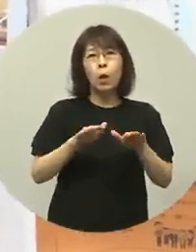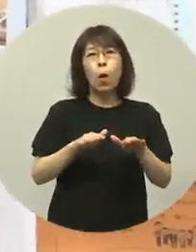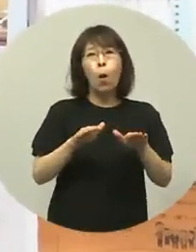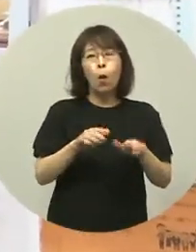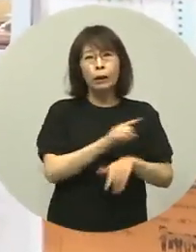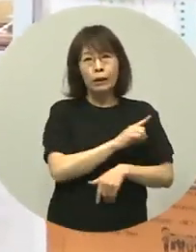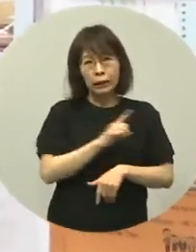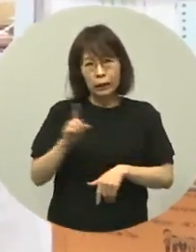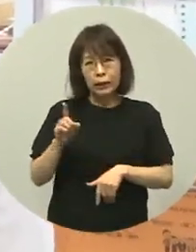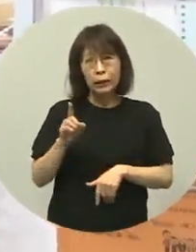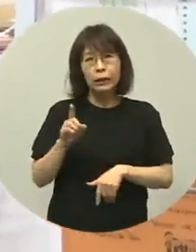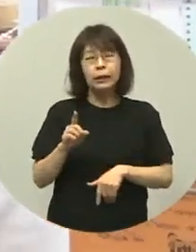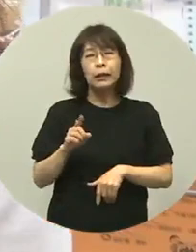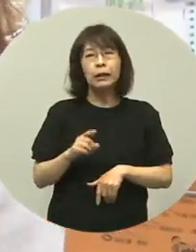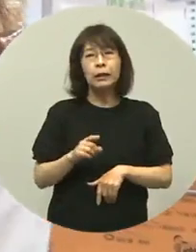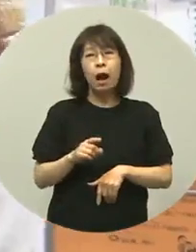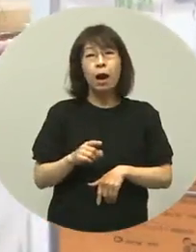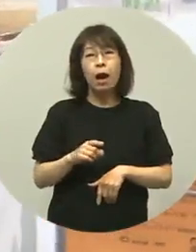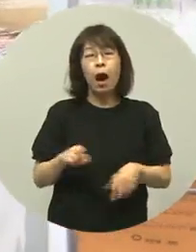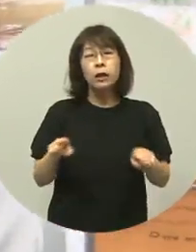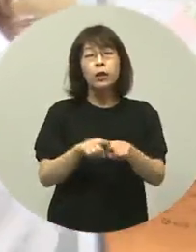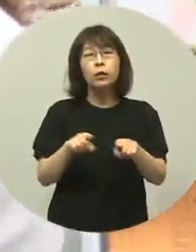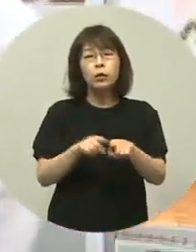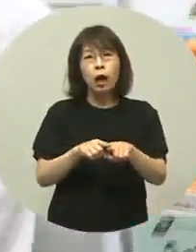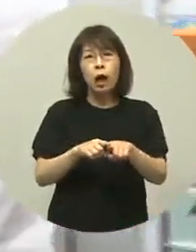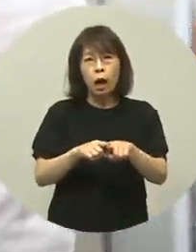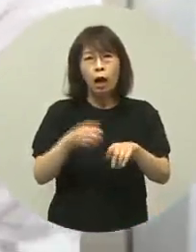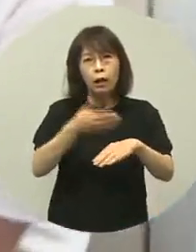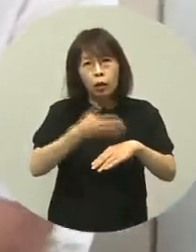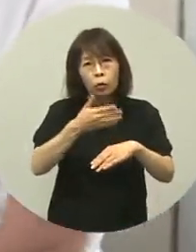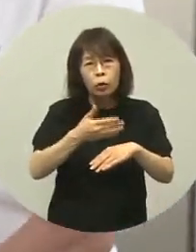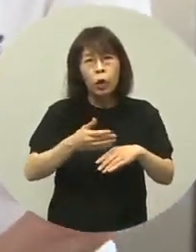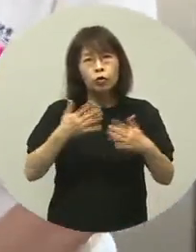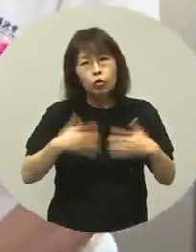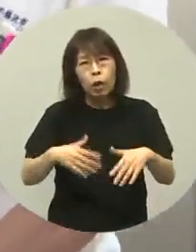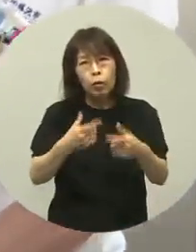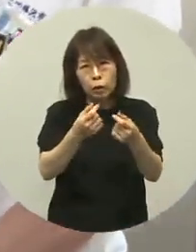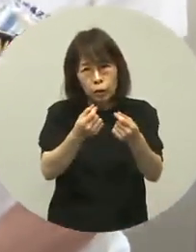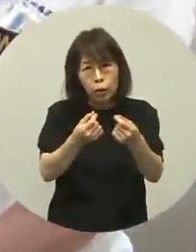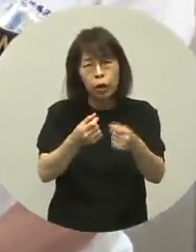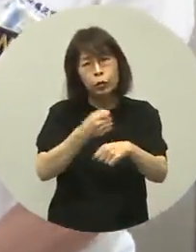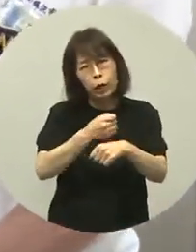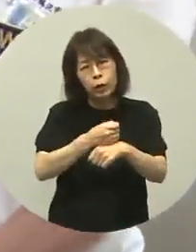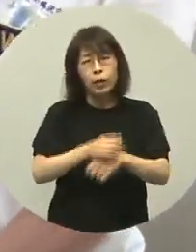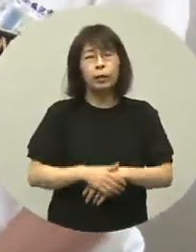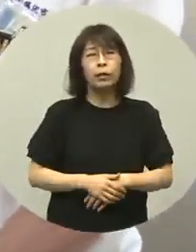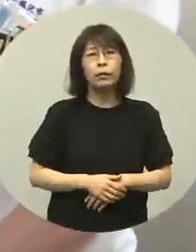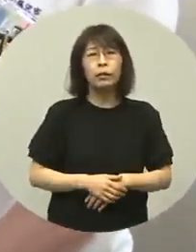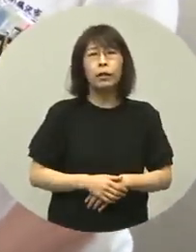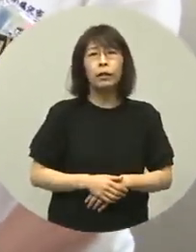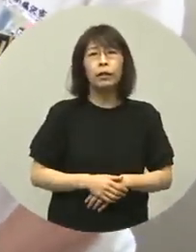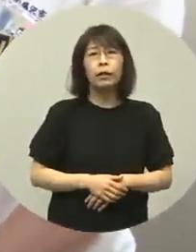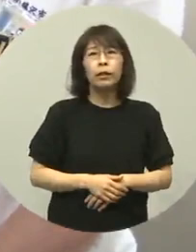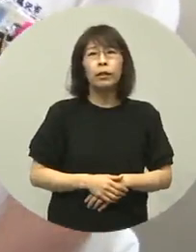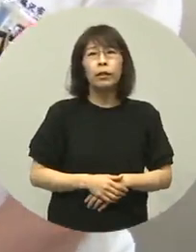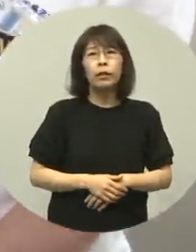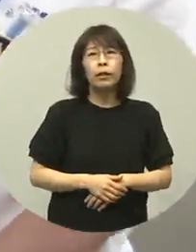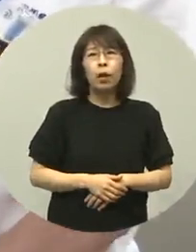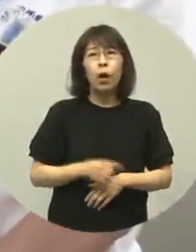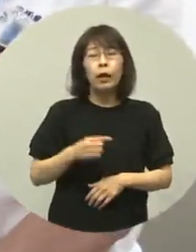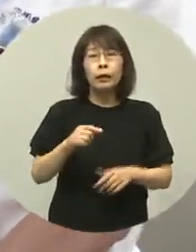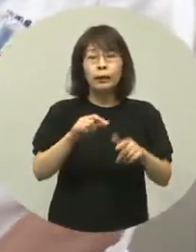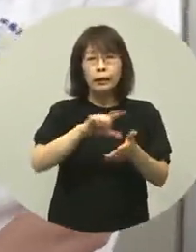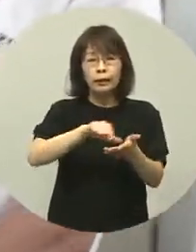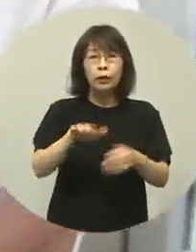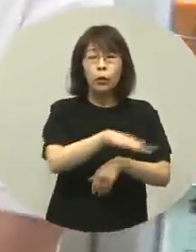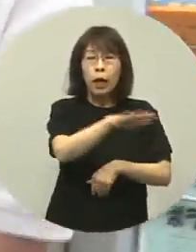一日一緒に、でもありがとうございます。お疲れになったと思いますが、 地域 の方たちが逆に協力してい